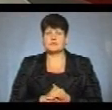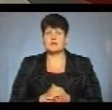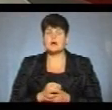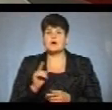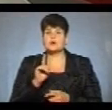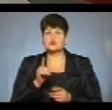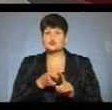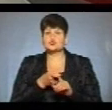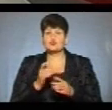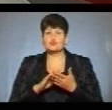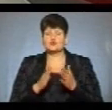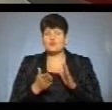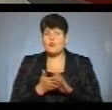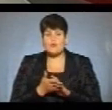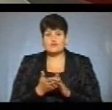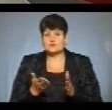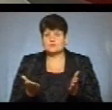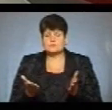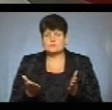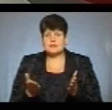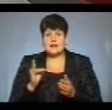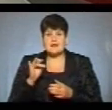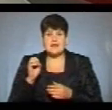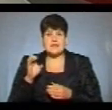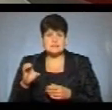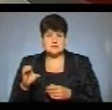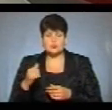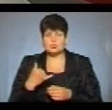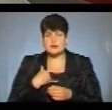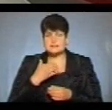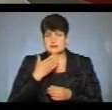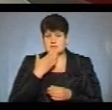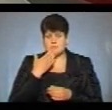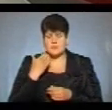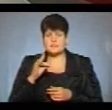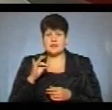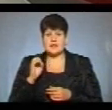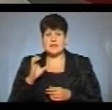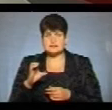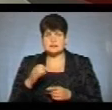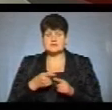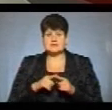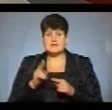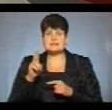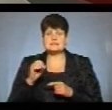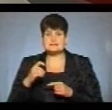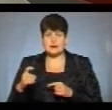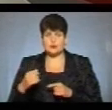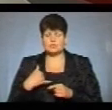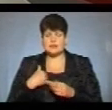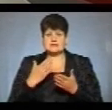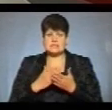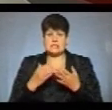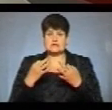що стосовно договору, РЕС у нас нема, вони кажуть, що РЕС. РЕС – це цех. В нас є дозвіл